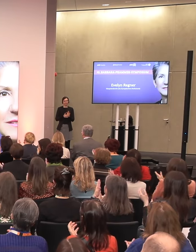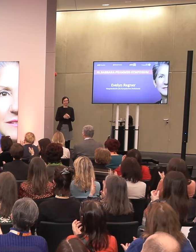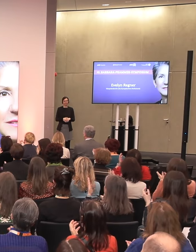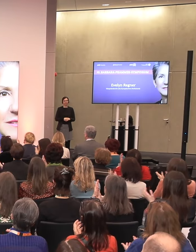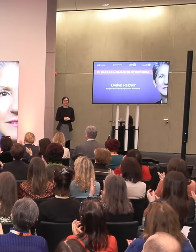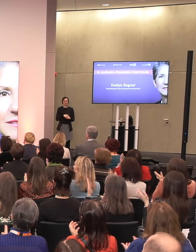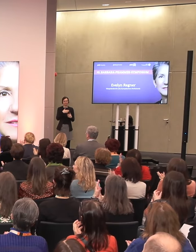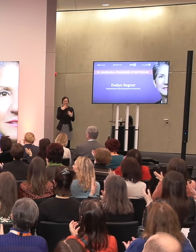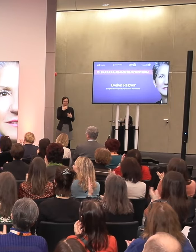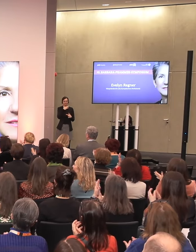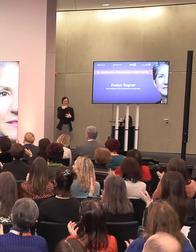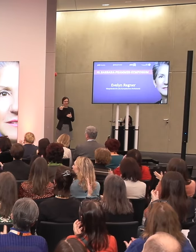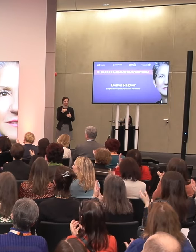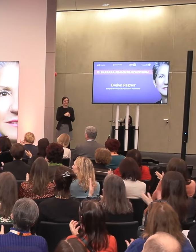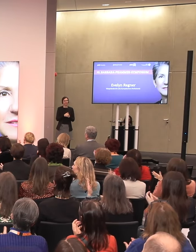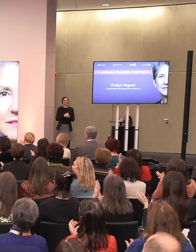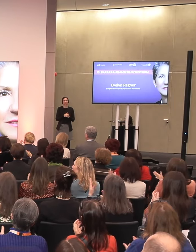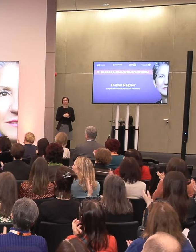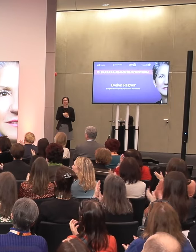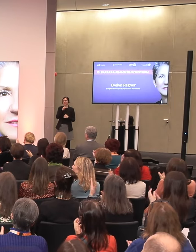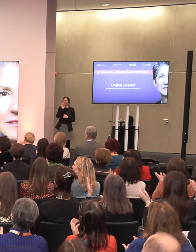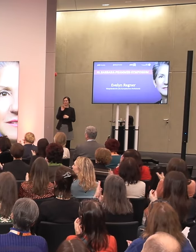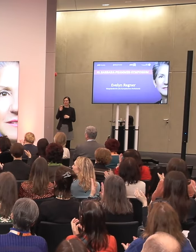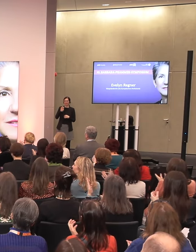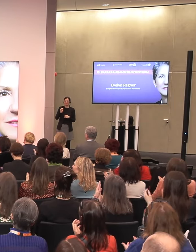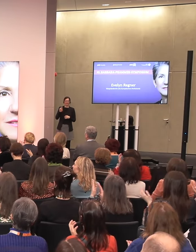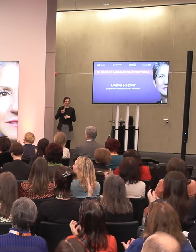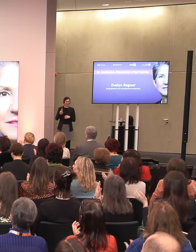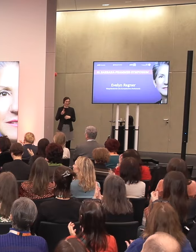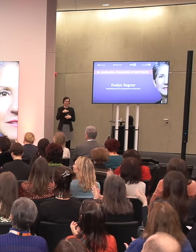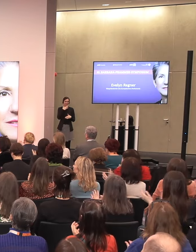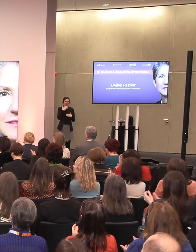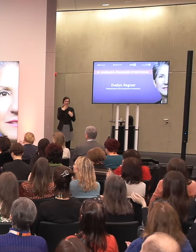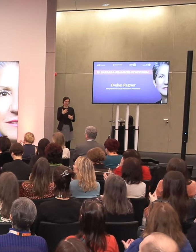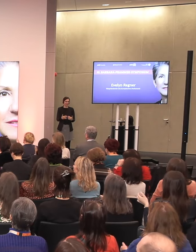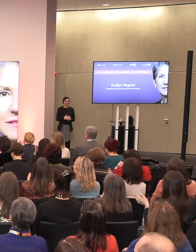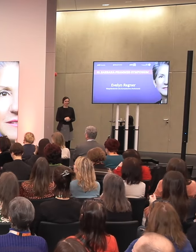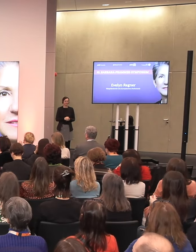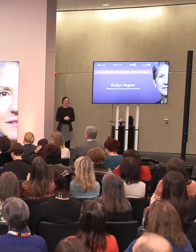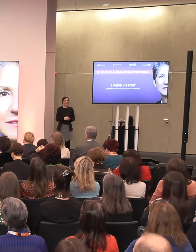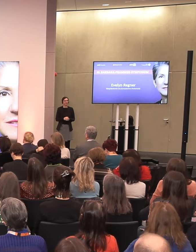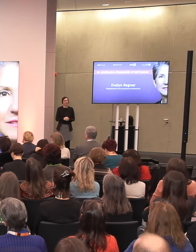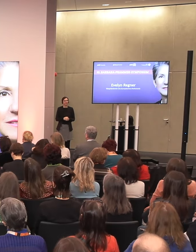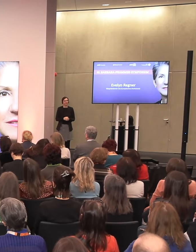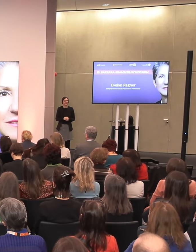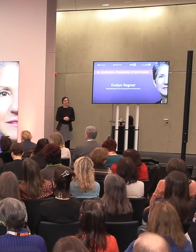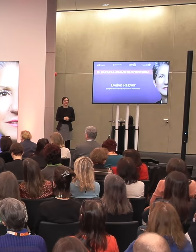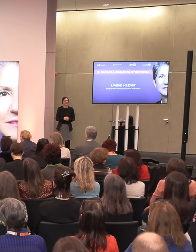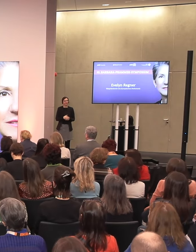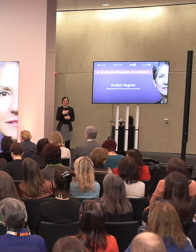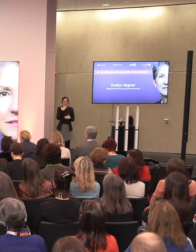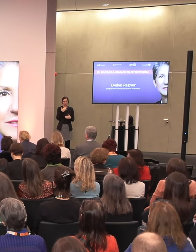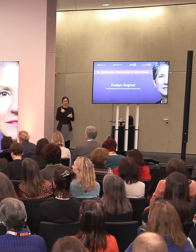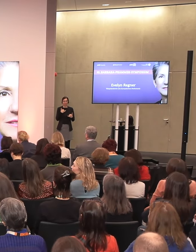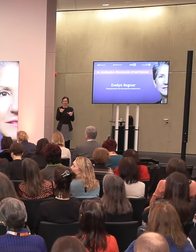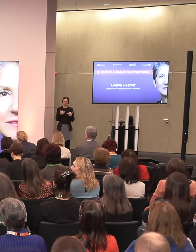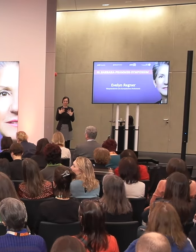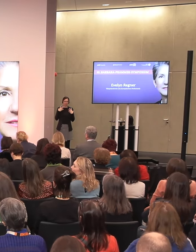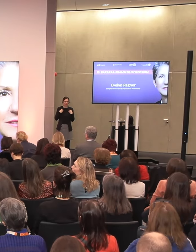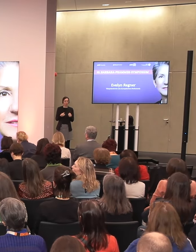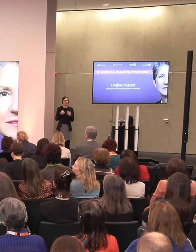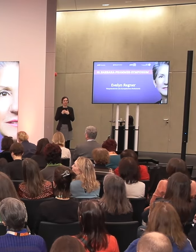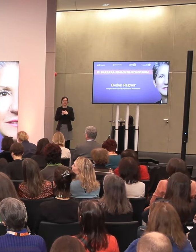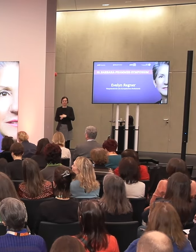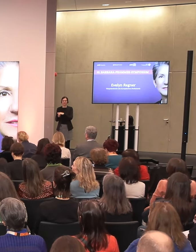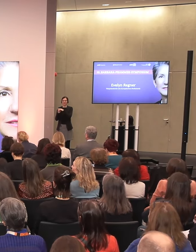Danke vielmals Evelyn Regner und ich möchte das nur unterstreichen man kann